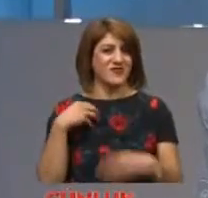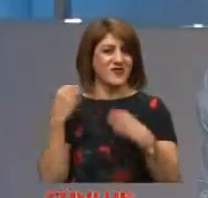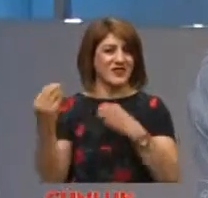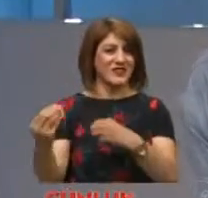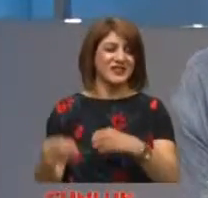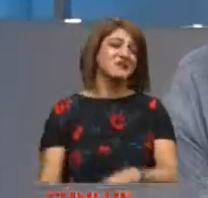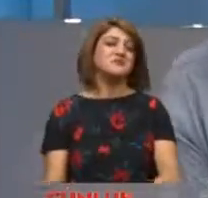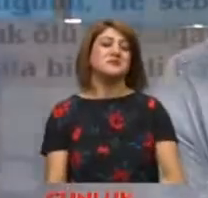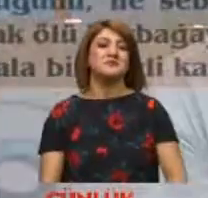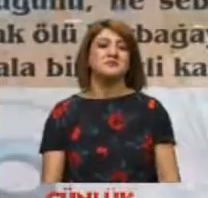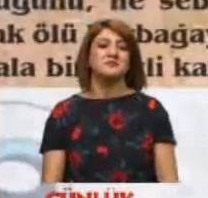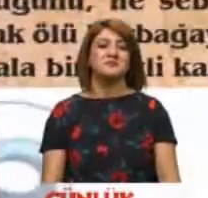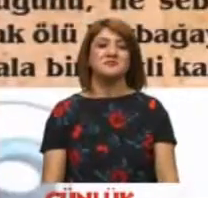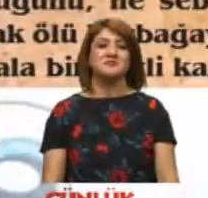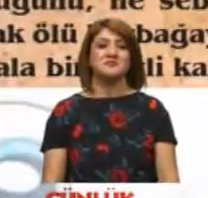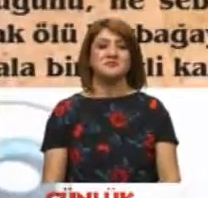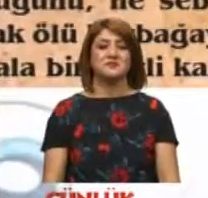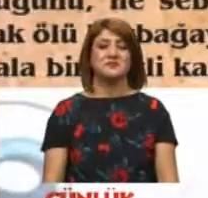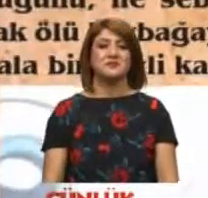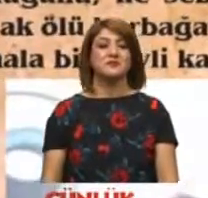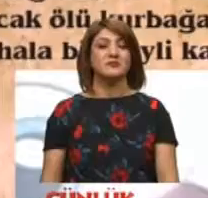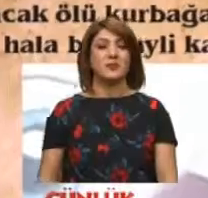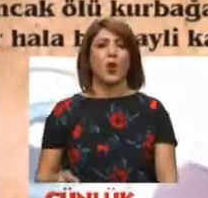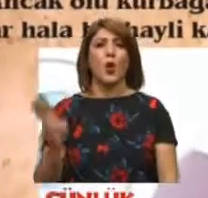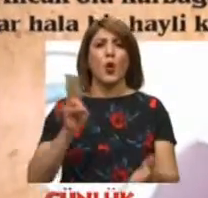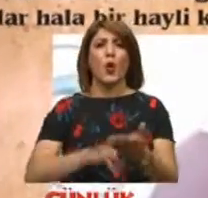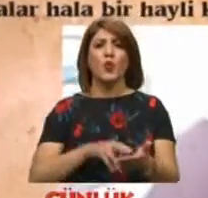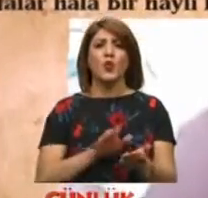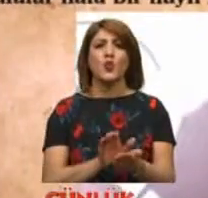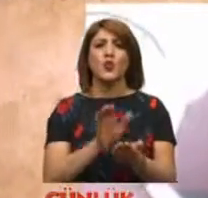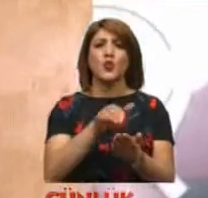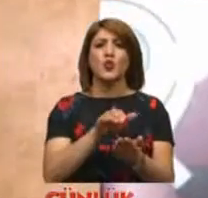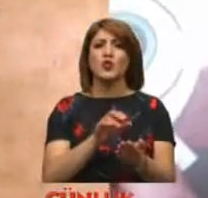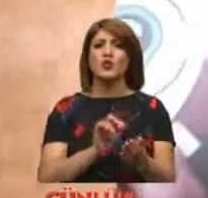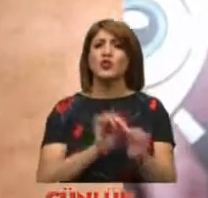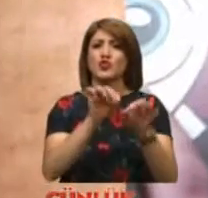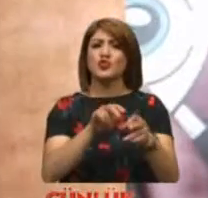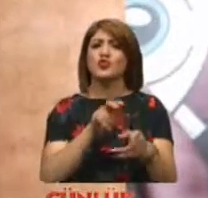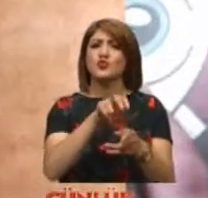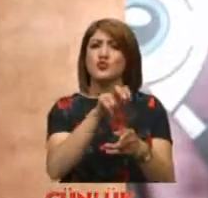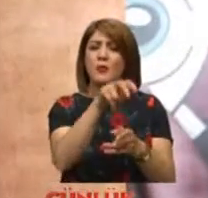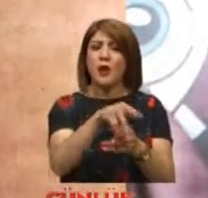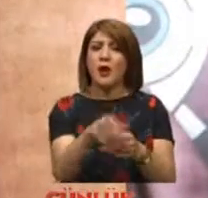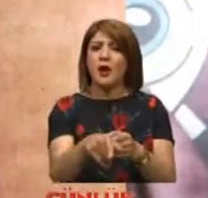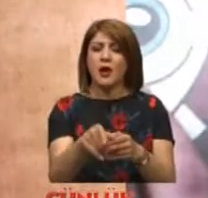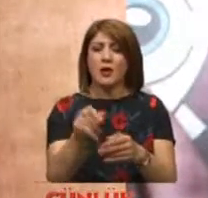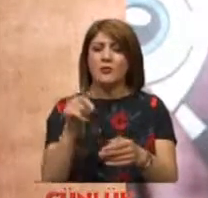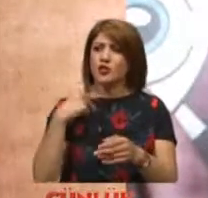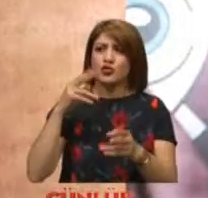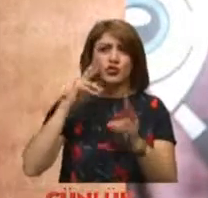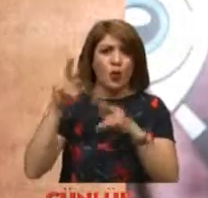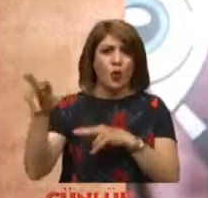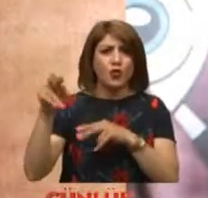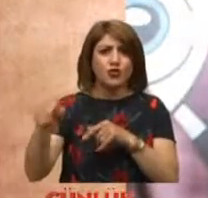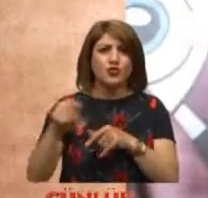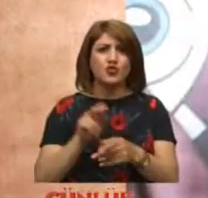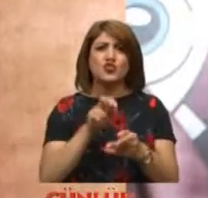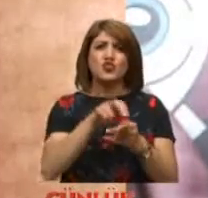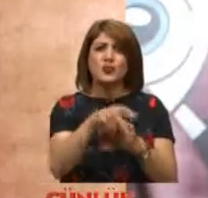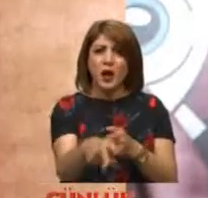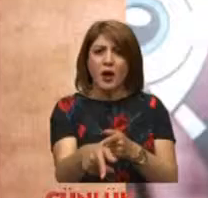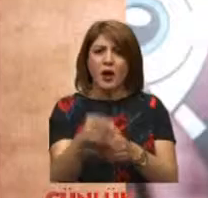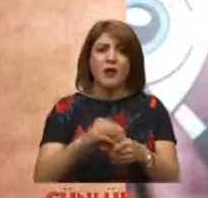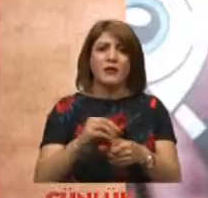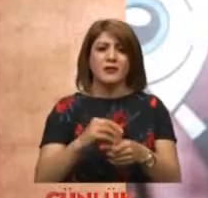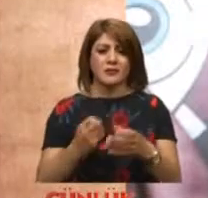Bakalım. Bakalım. Ölü kurbağa. Resimde gördüğünüz bu cisim aslında ölü bir kurbağa. Bu kurbağayı açık